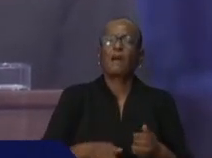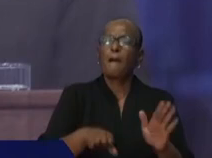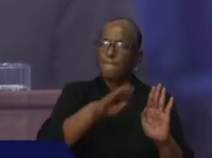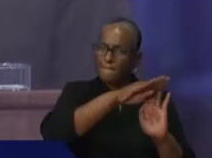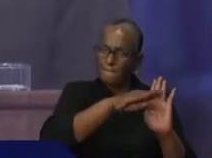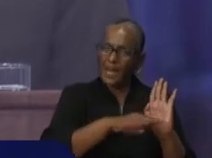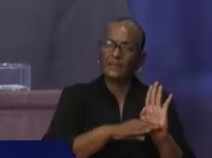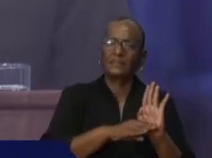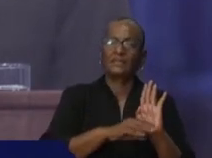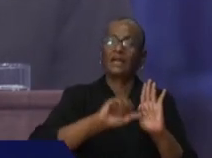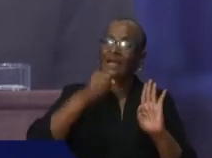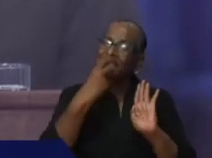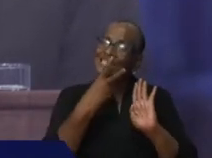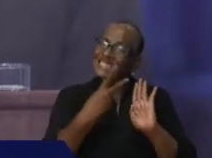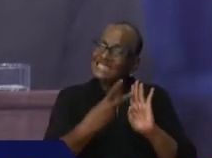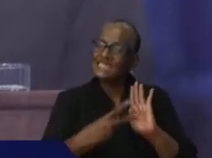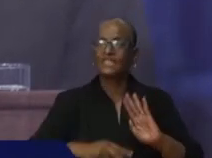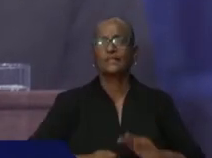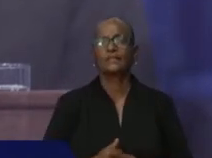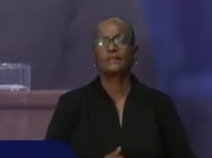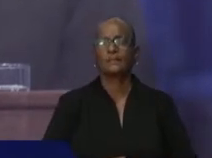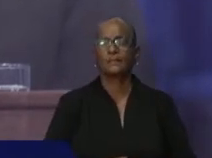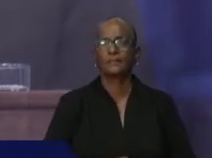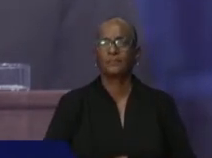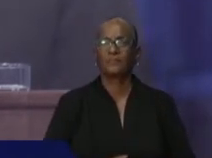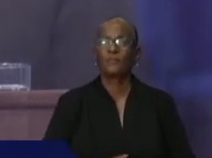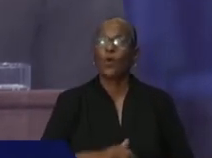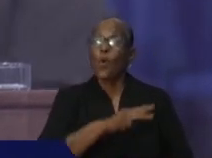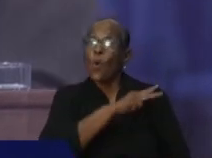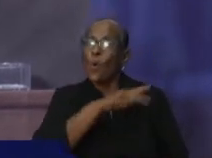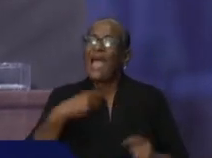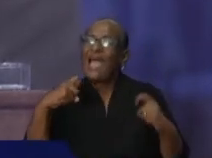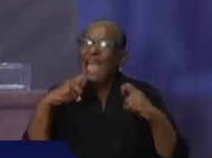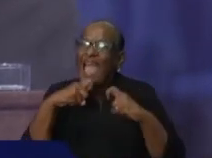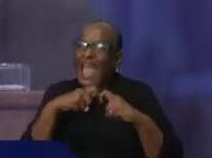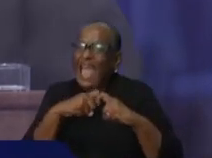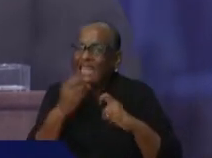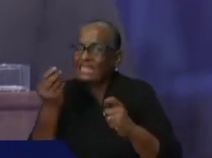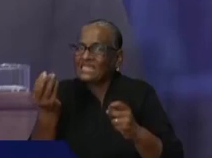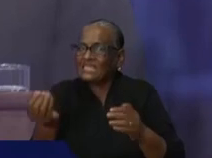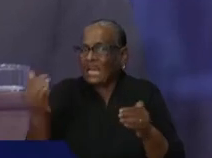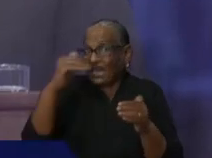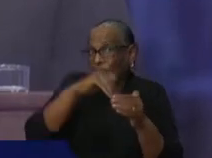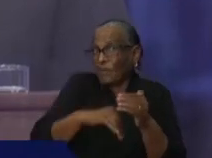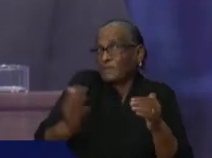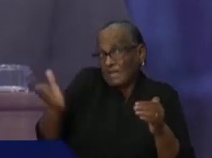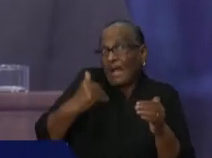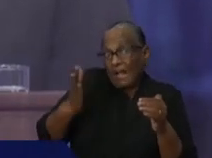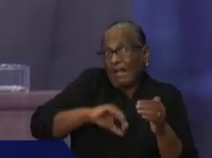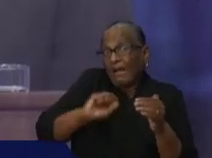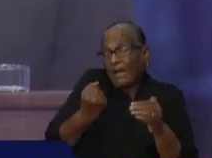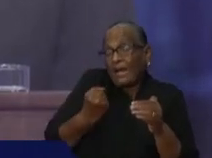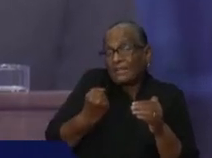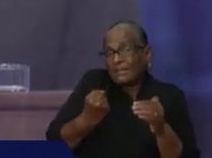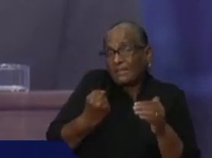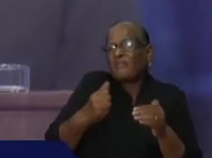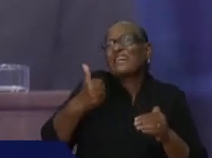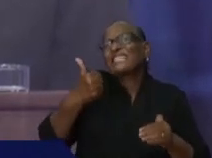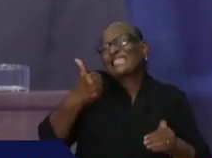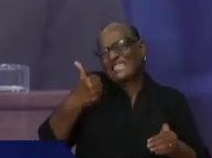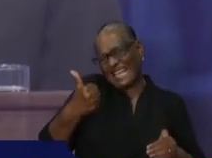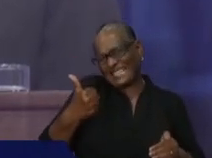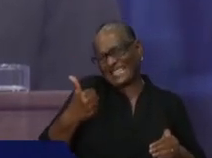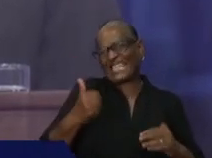Die laten zien namelijk dat we een extra inkomsten kunnen binnenhalen van 6